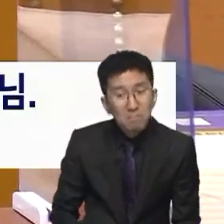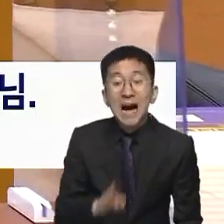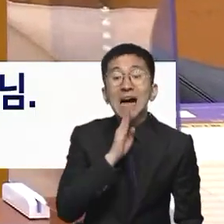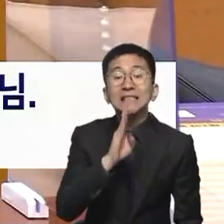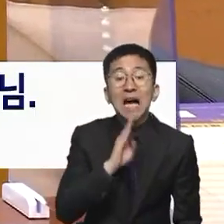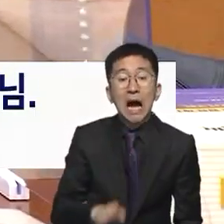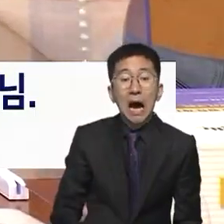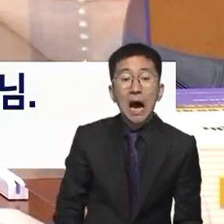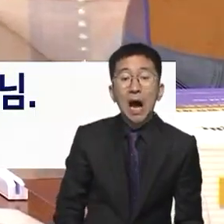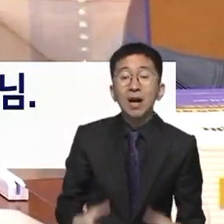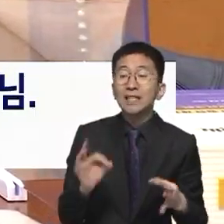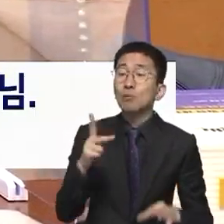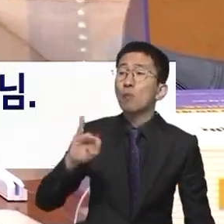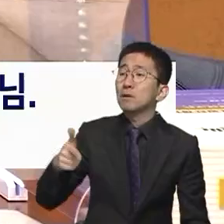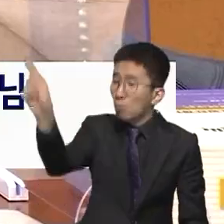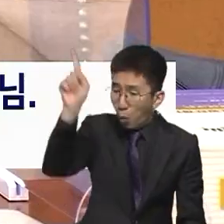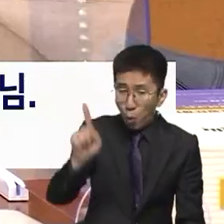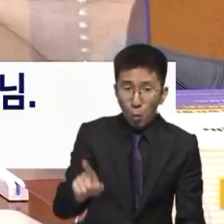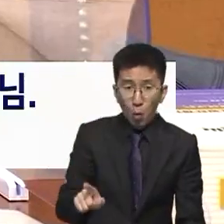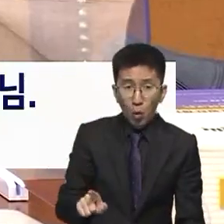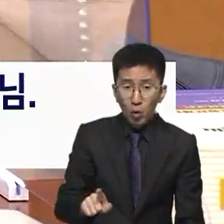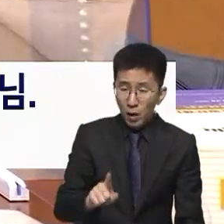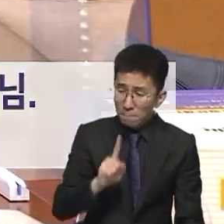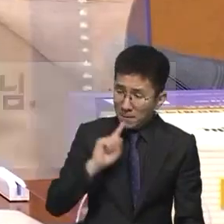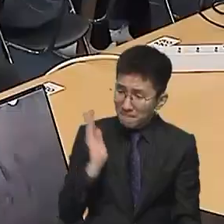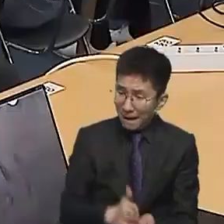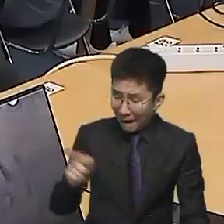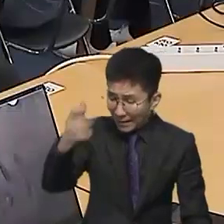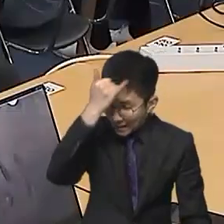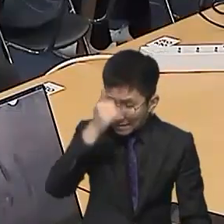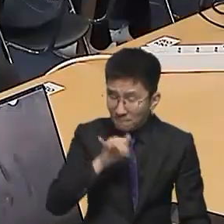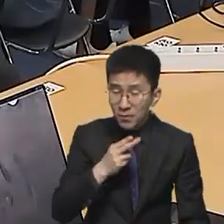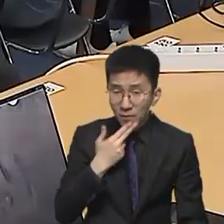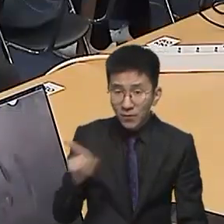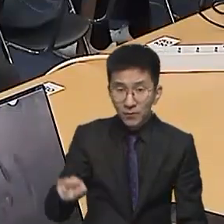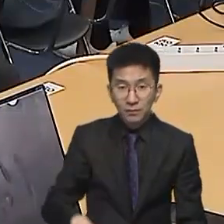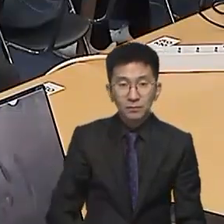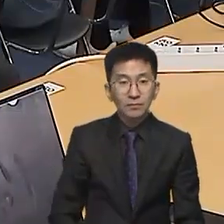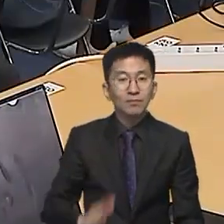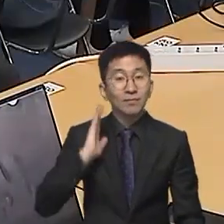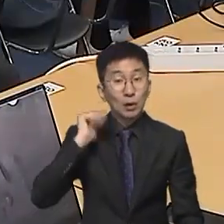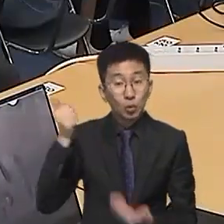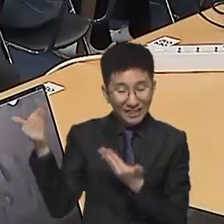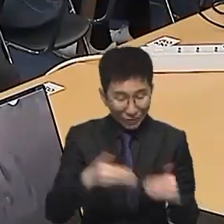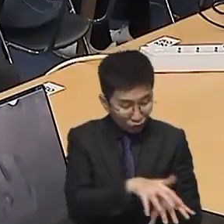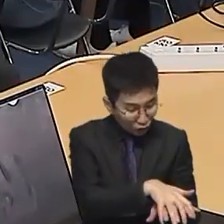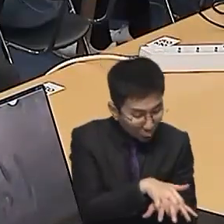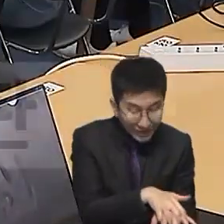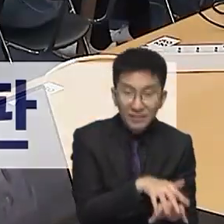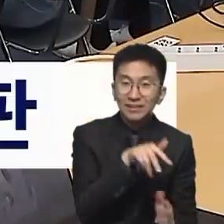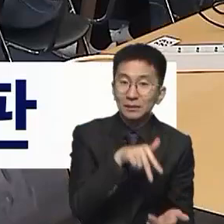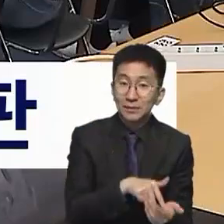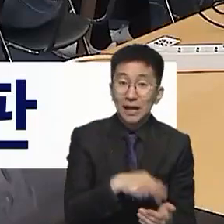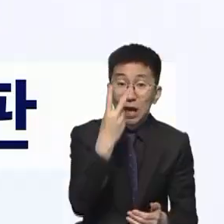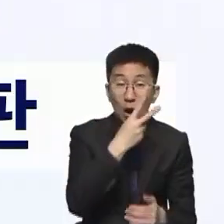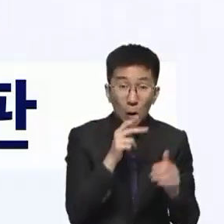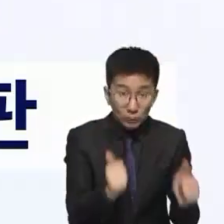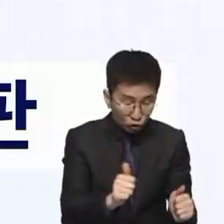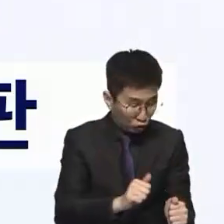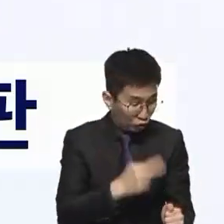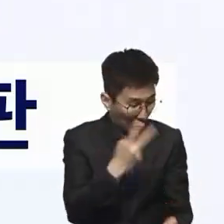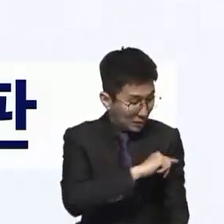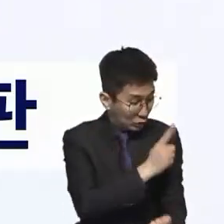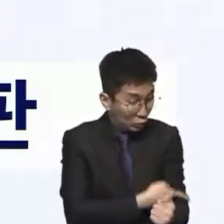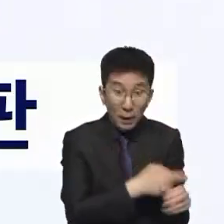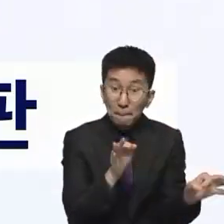김영근 의원님 지금 그렇게 말씀하시면 안 되죠? 대통령직 인수위원회도 검수완박은 입법